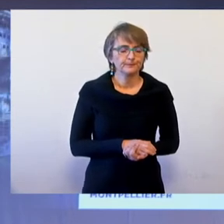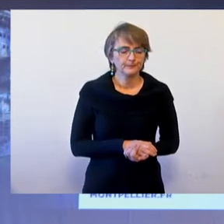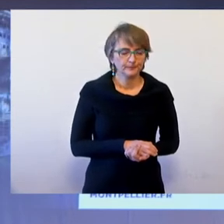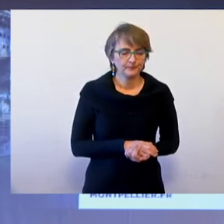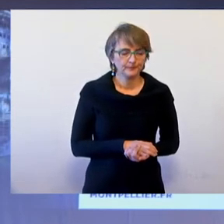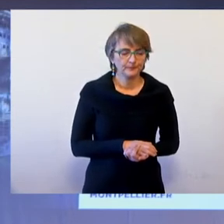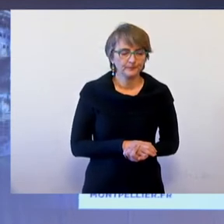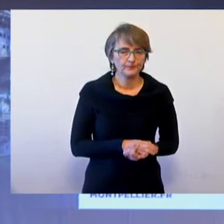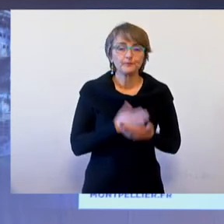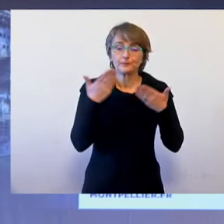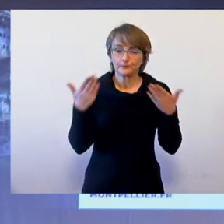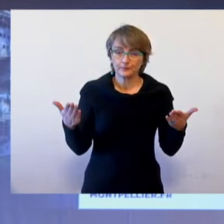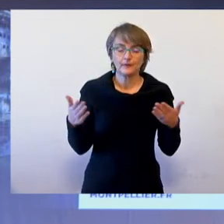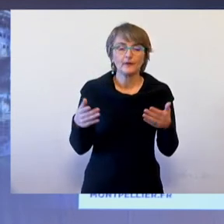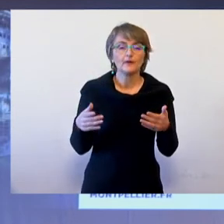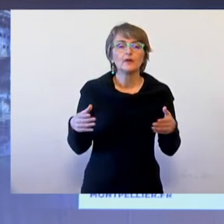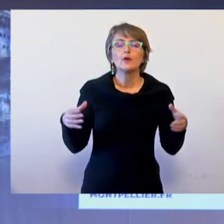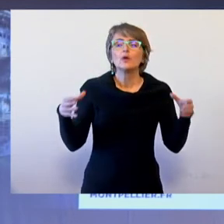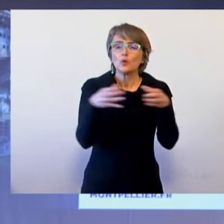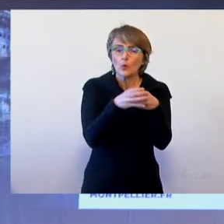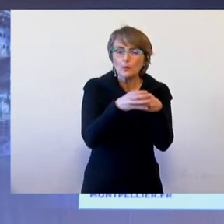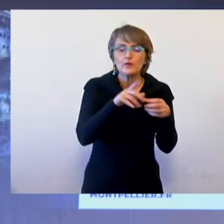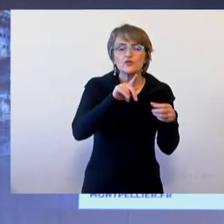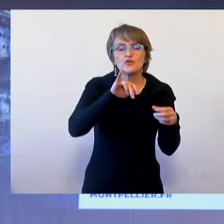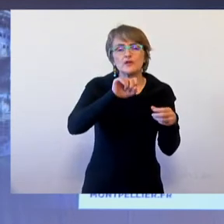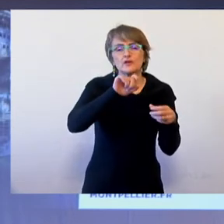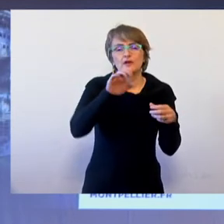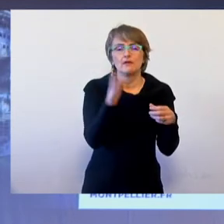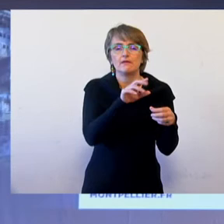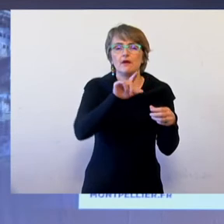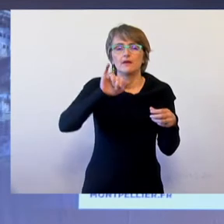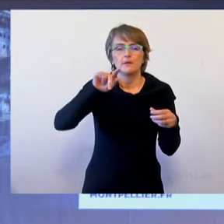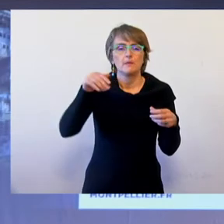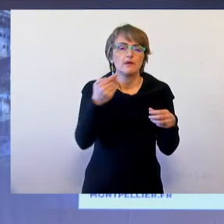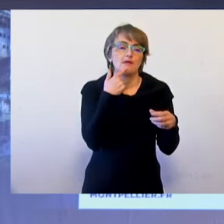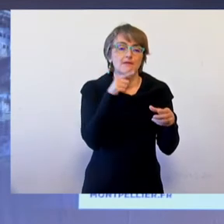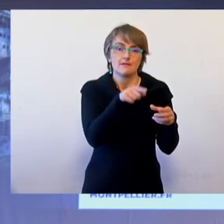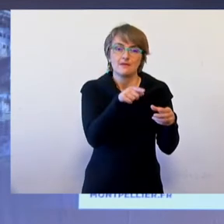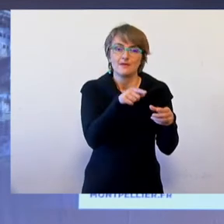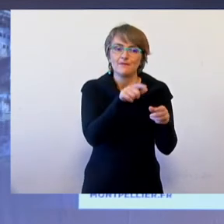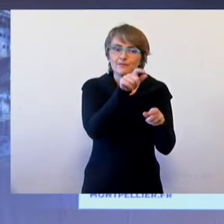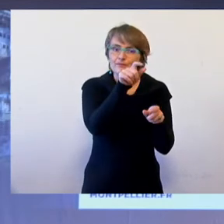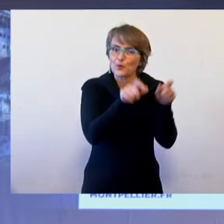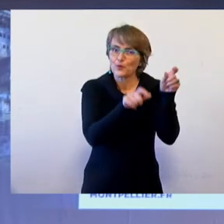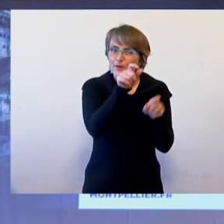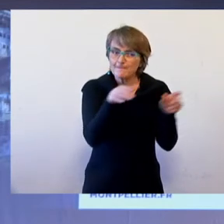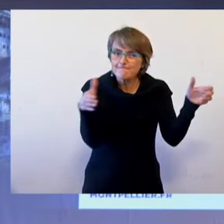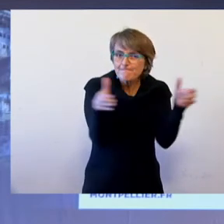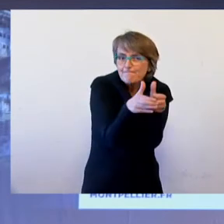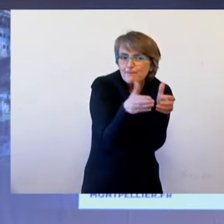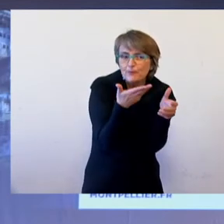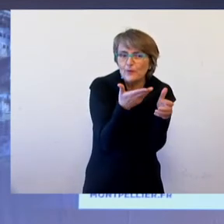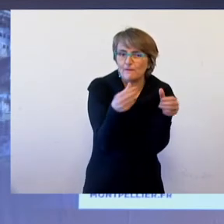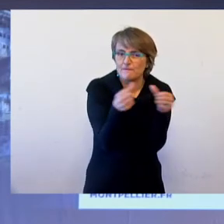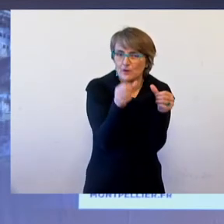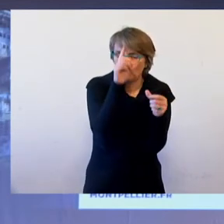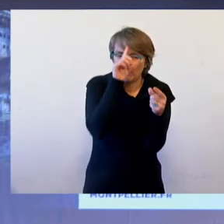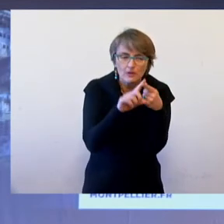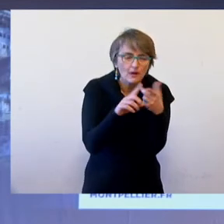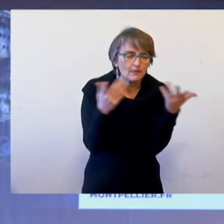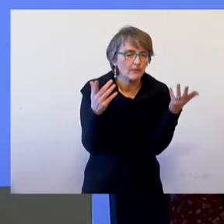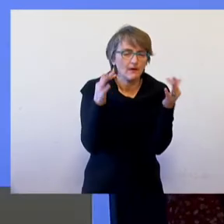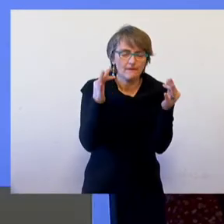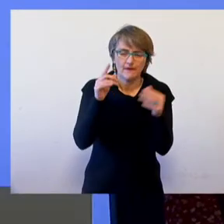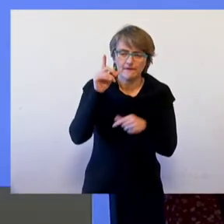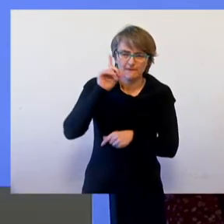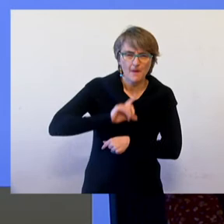on a installé le collectif Gisèle Halimi. Donc, qui permet d'organiser la parole, la discussion sur toutes les problématiques de la